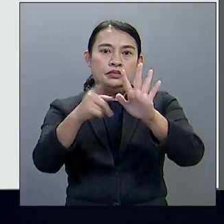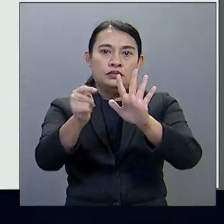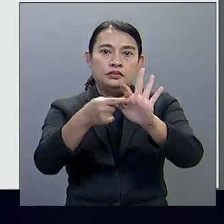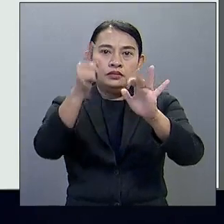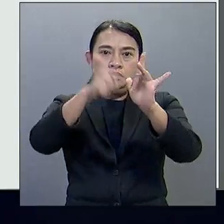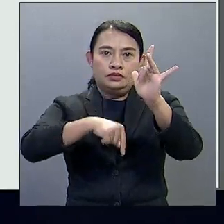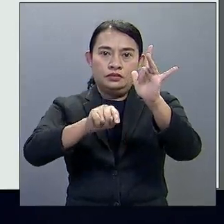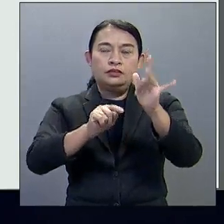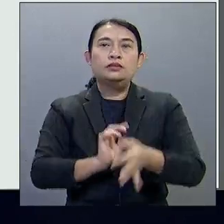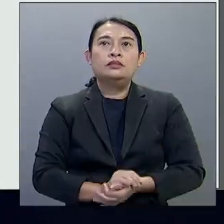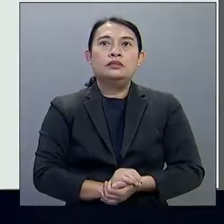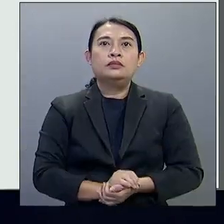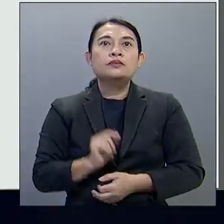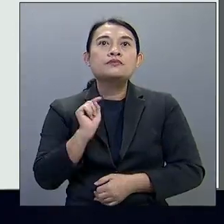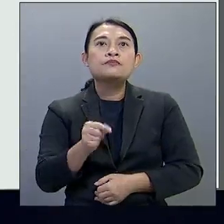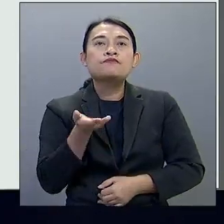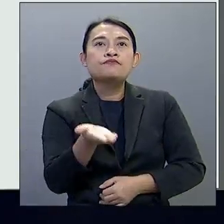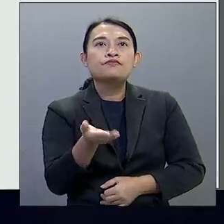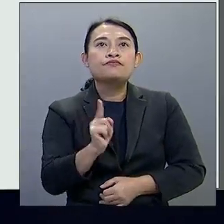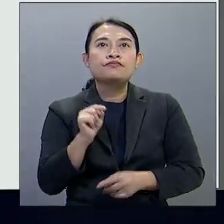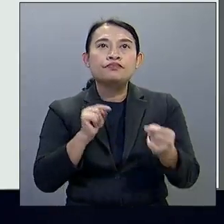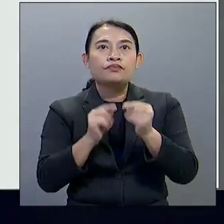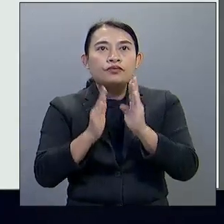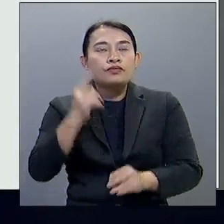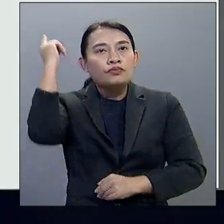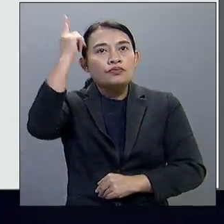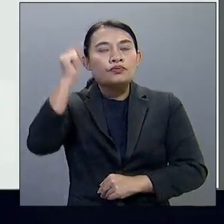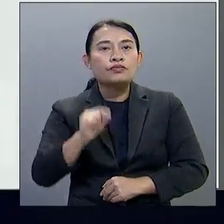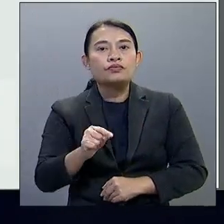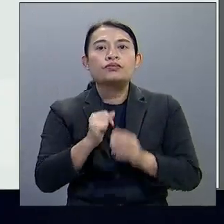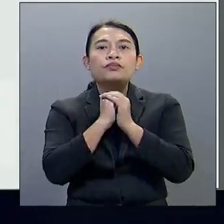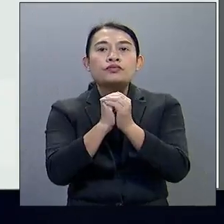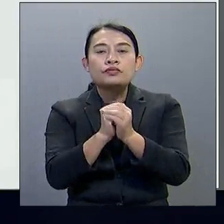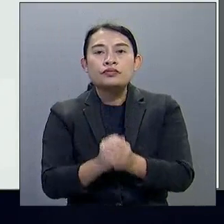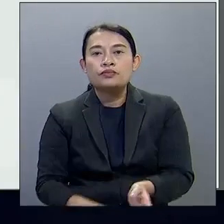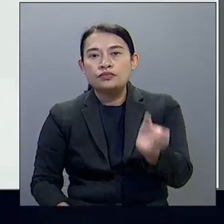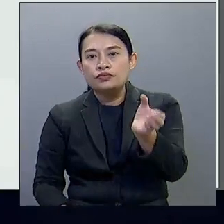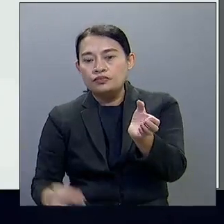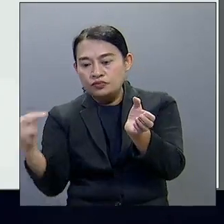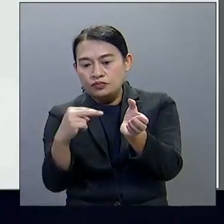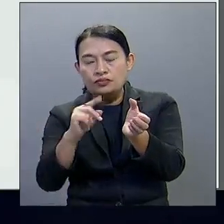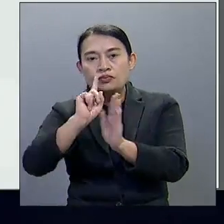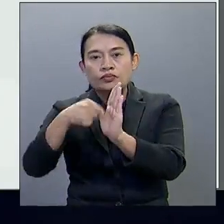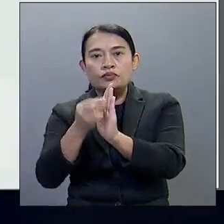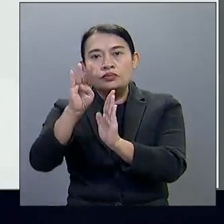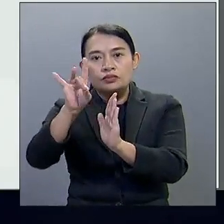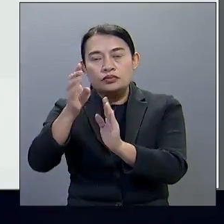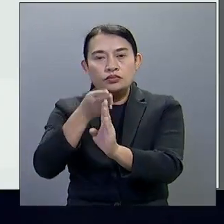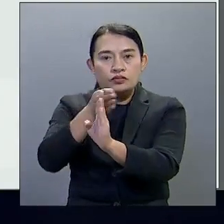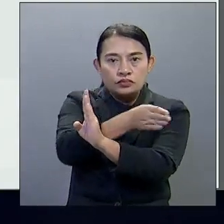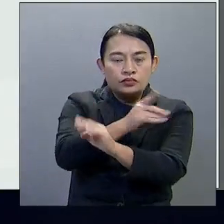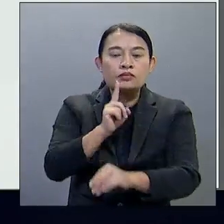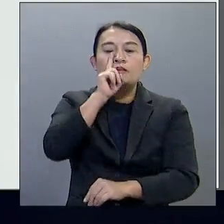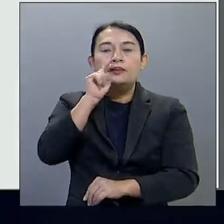มาในลักษณะที่ว่าขอให้นักท่องเที่ยวที่จะมาจากจีนเนี่ยแสดงผลตรวจ48ชั่วโมงก่อนเดินทางนะ